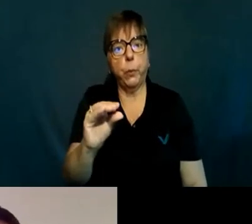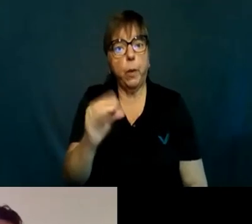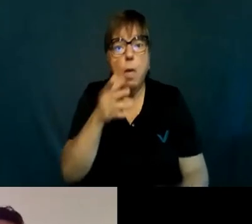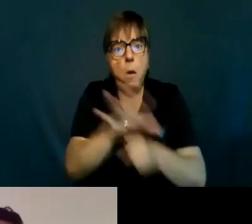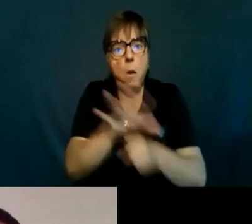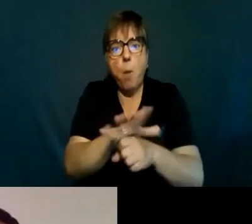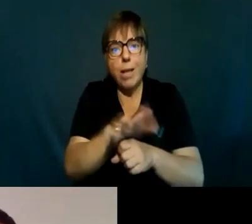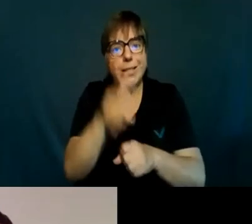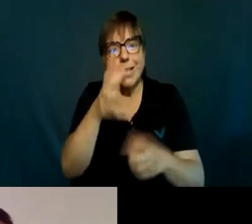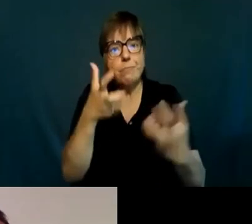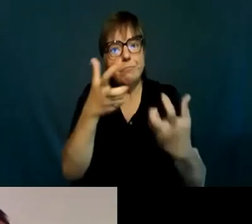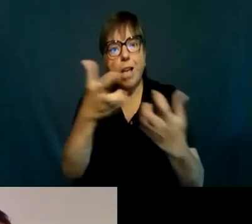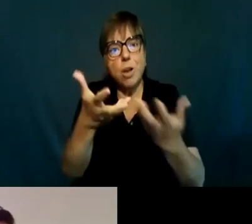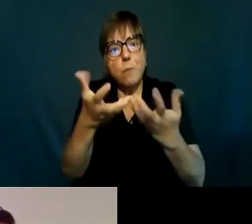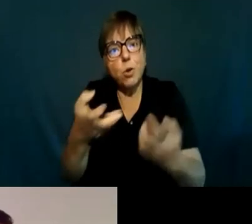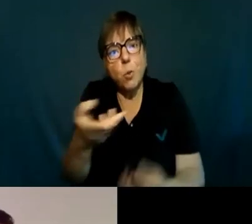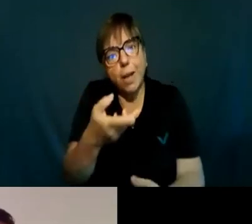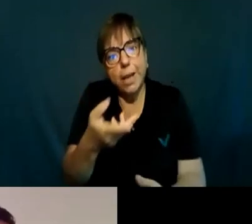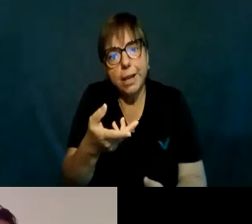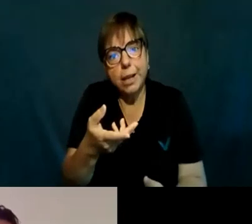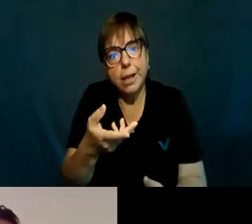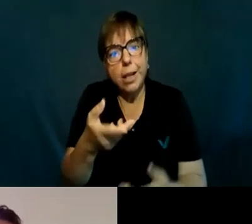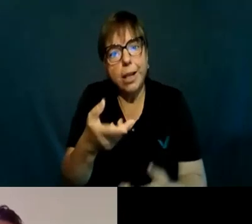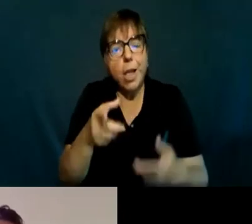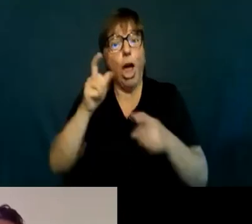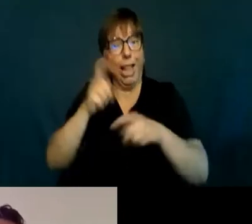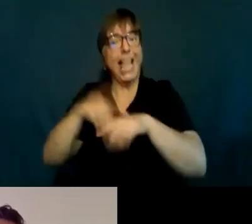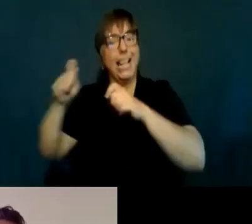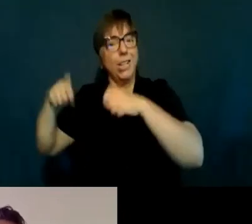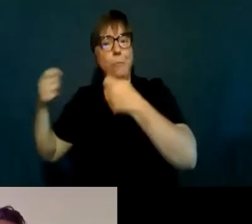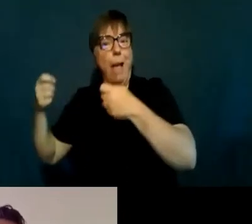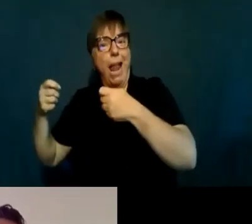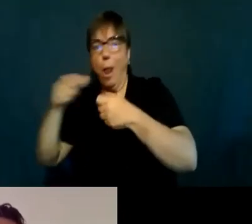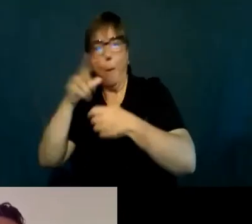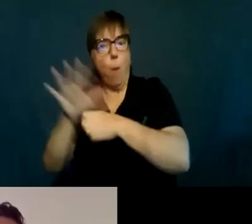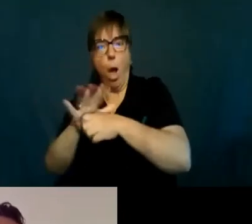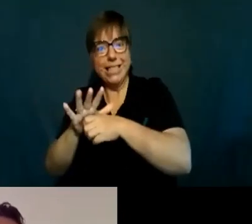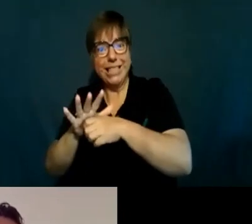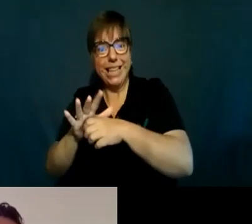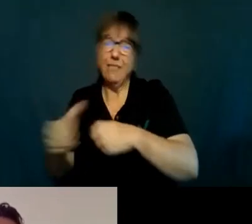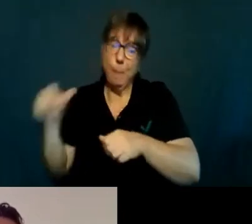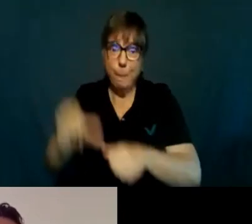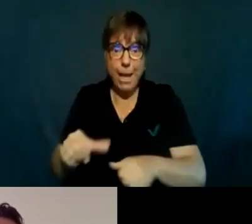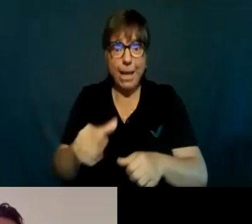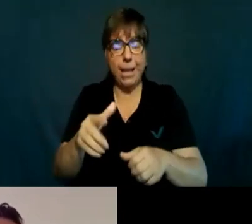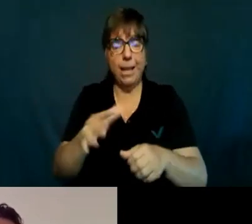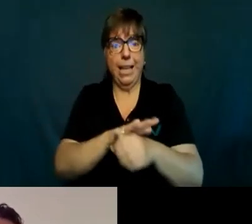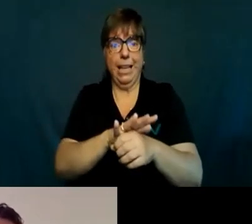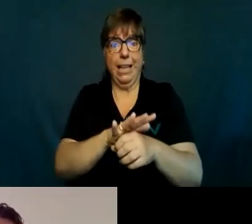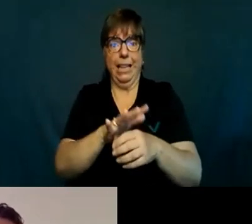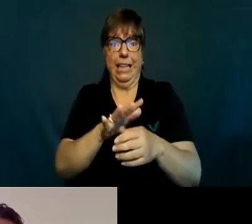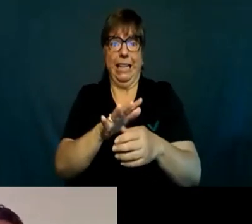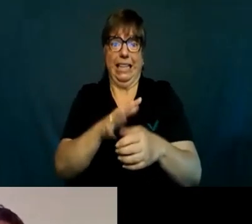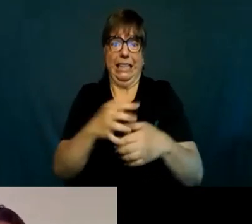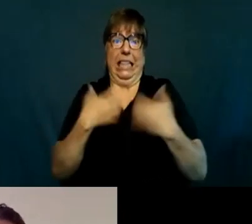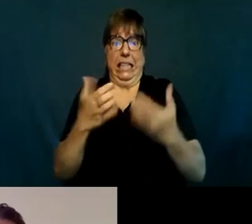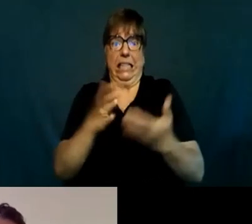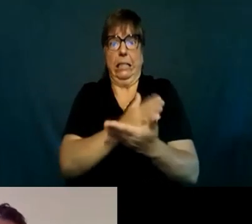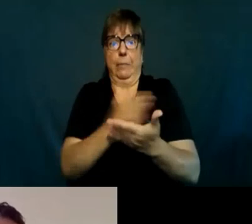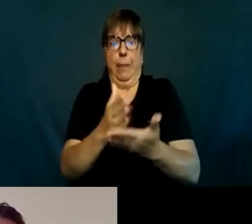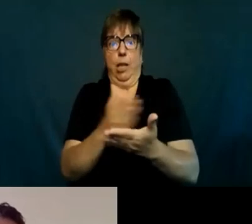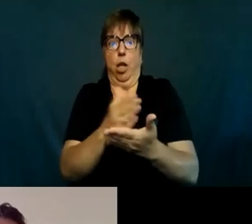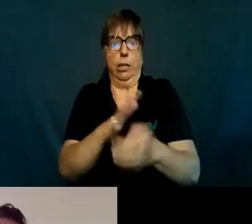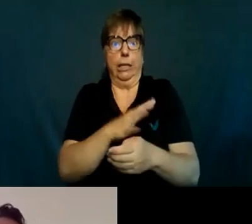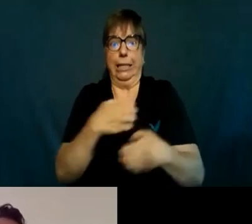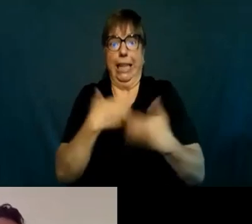pour répondre aux besoins en temps normal et certainement pas en temps de crise en particulier. Et peu de sensibilité à s'adapter